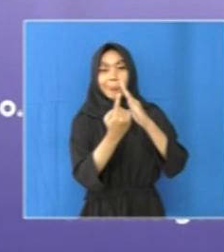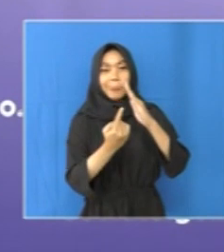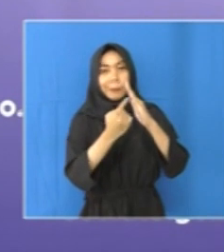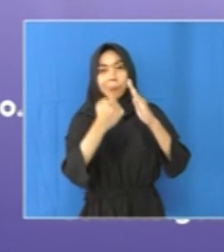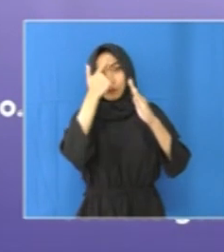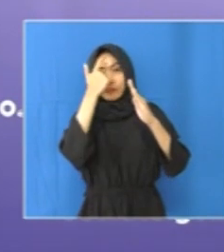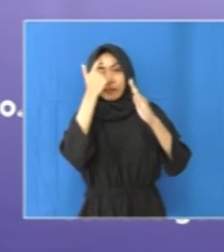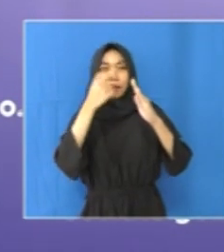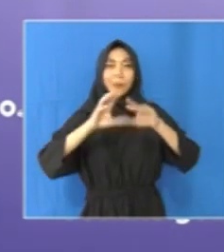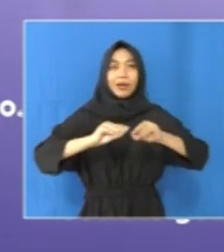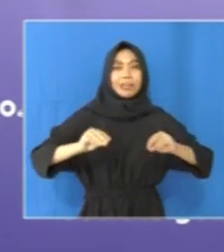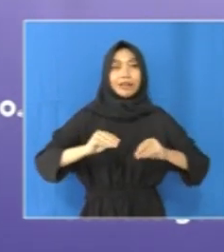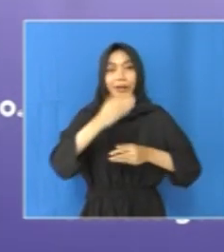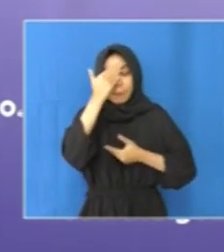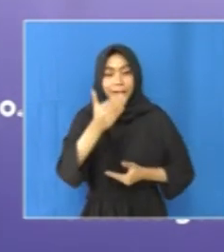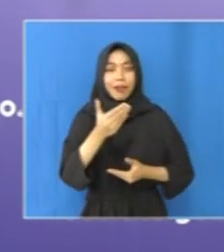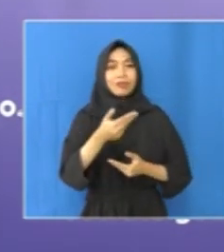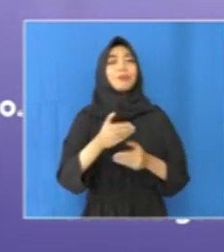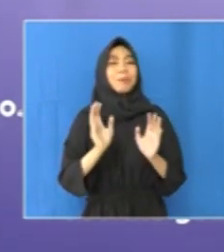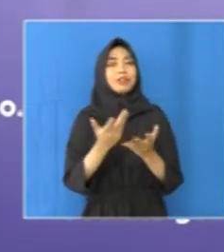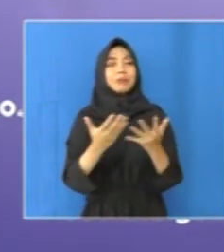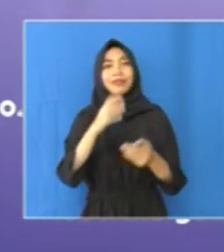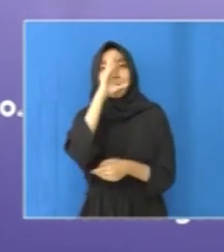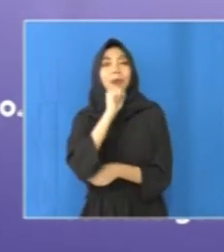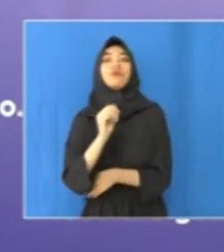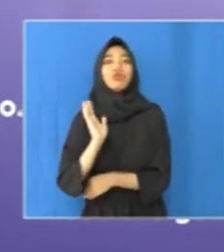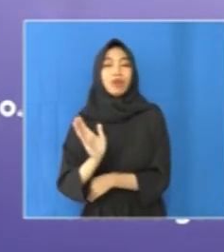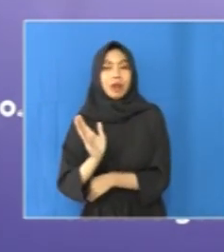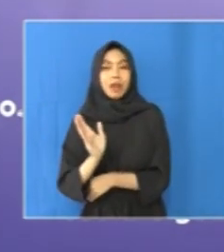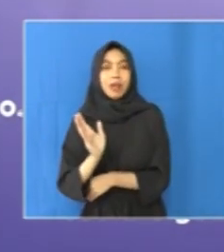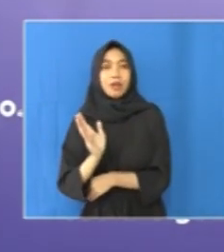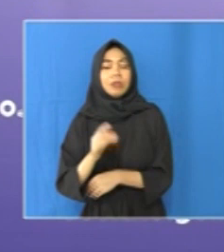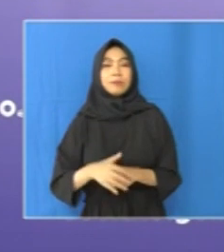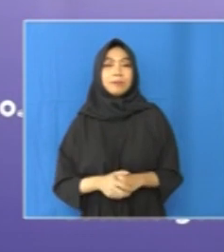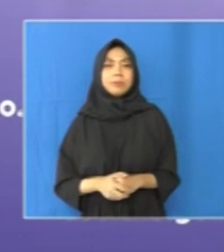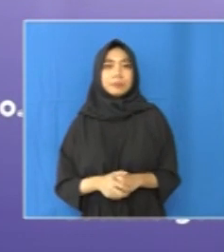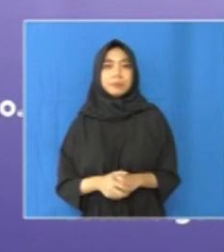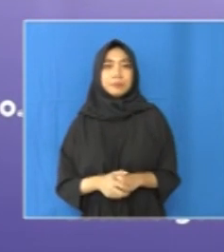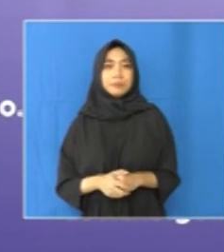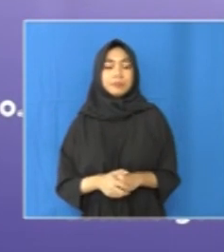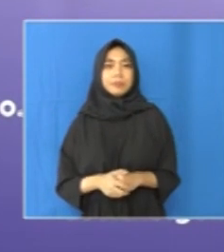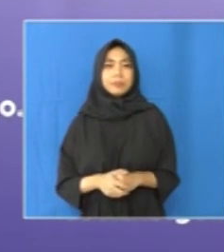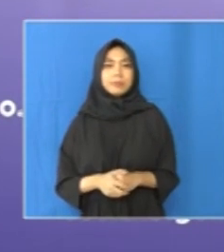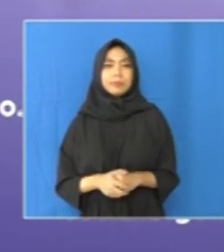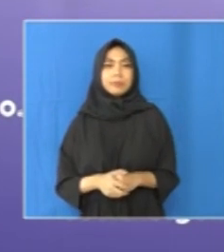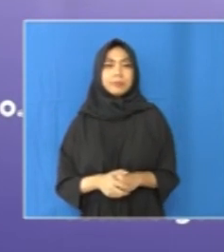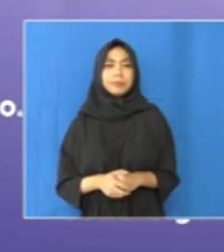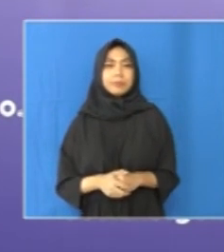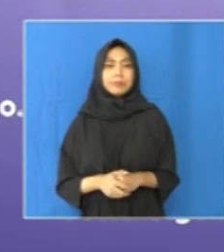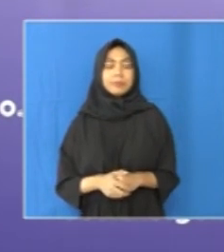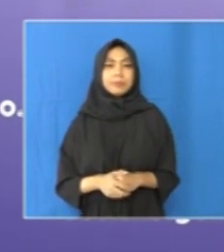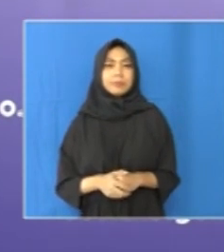beribadah dari rumah aksi-aksi solidaritas dengan menolong